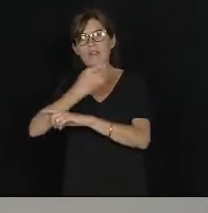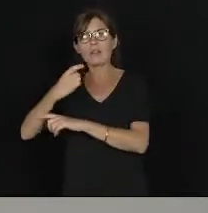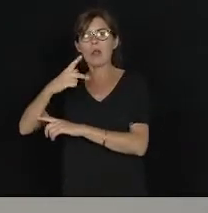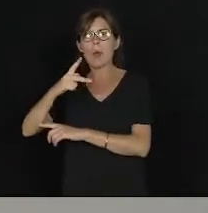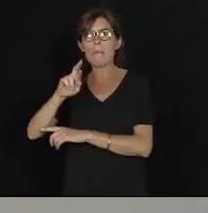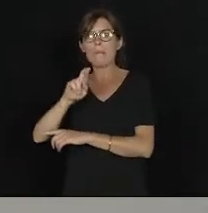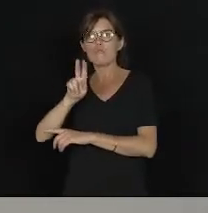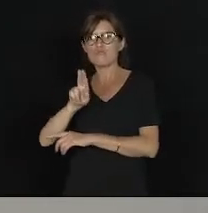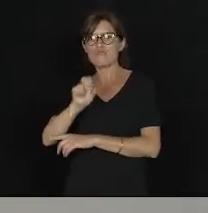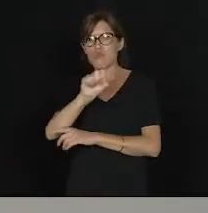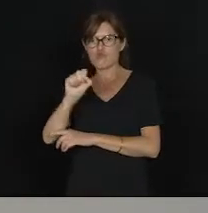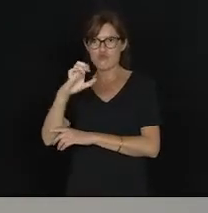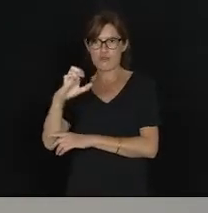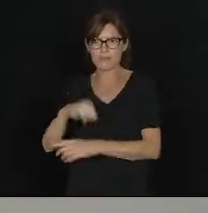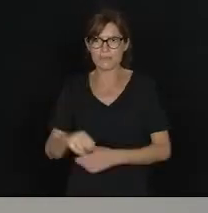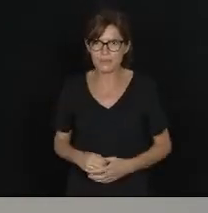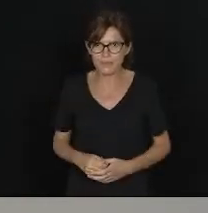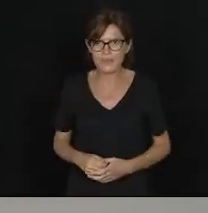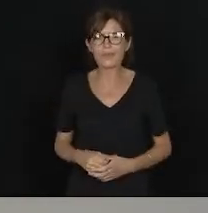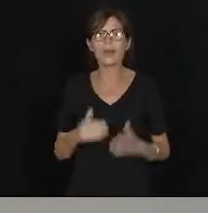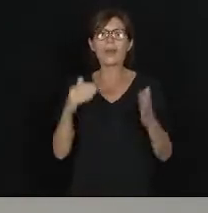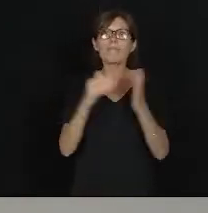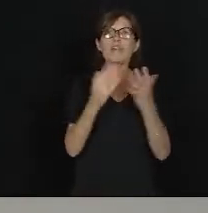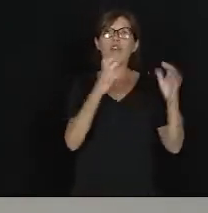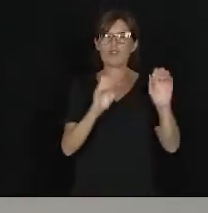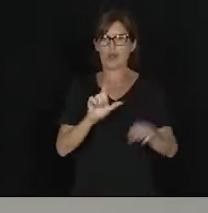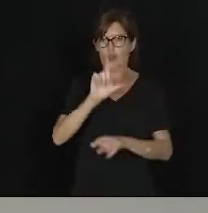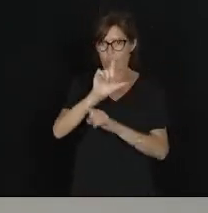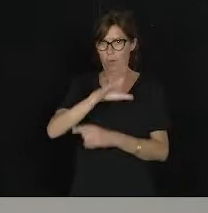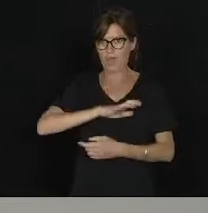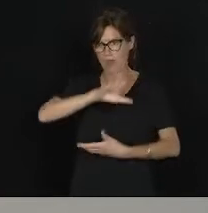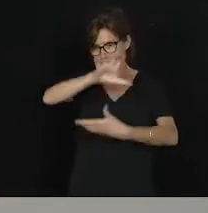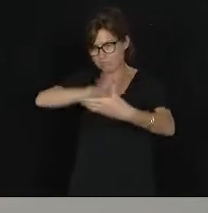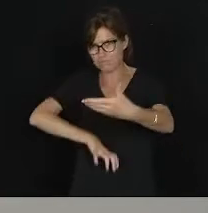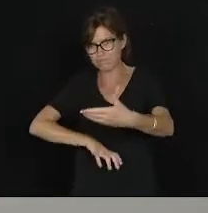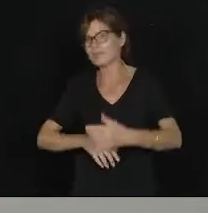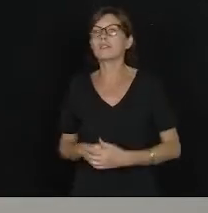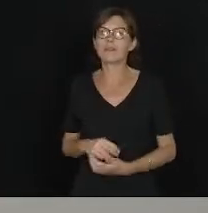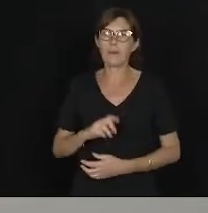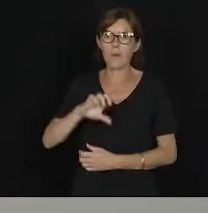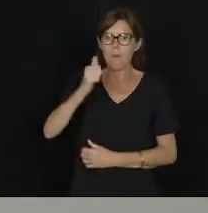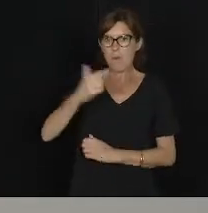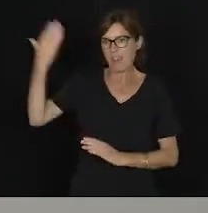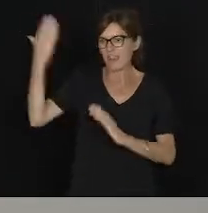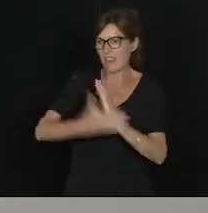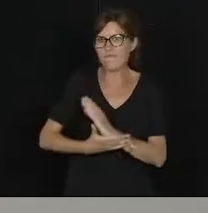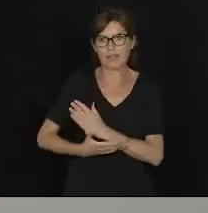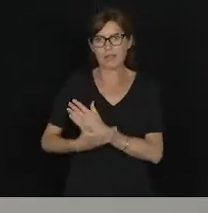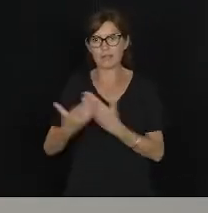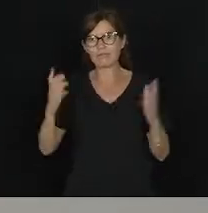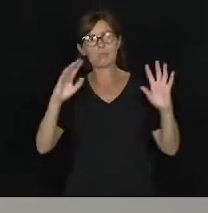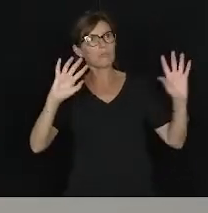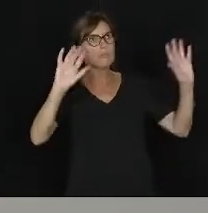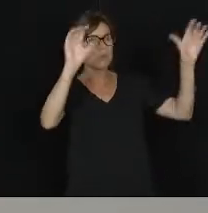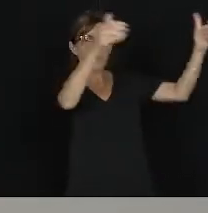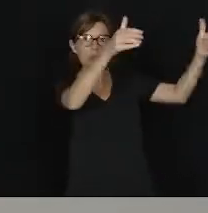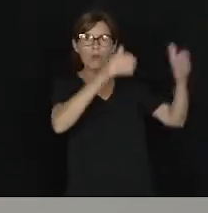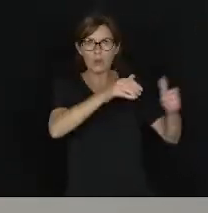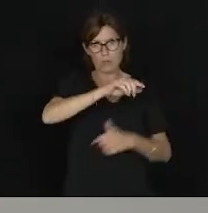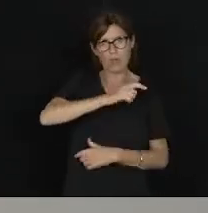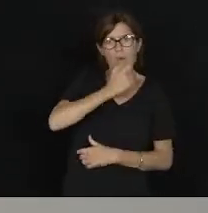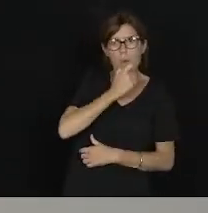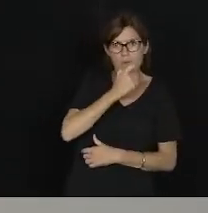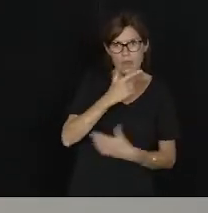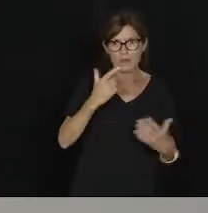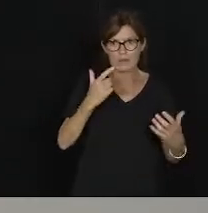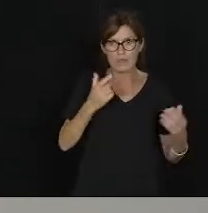en Grande-Bretagne, l'Education Act de 1902, naît des premières défaites des corps expéditionnaires britanniques pendant la guerre des Bourgs. Et c'est encore